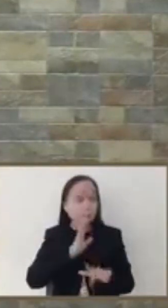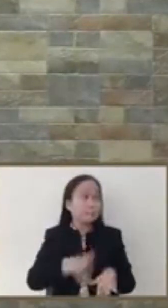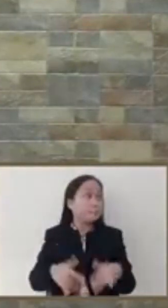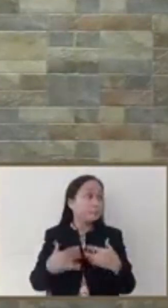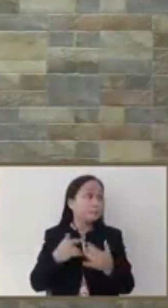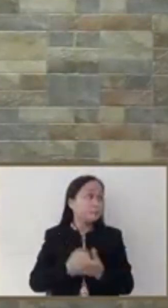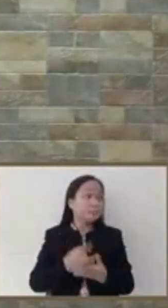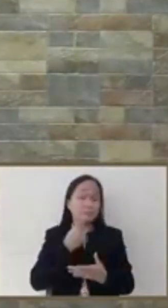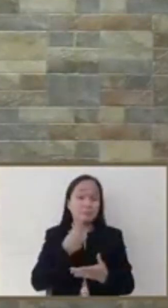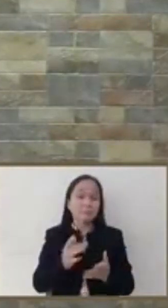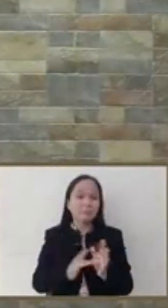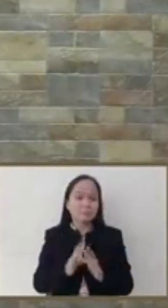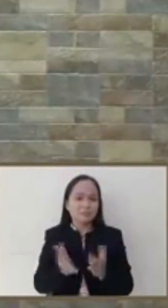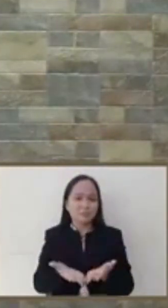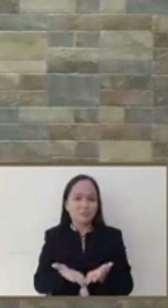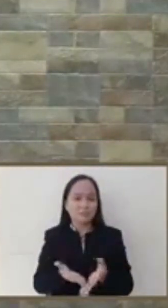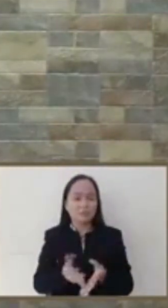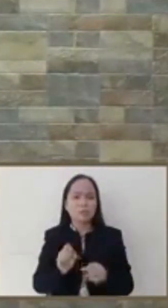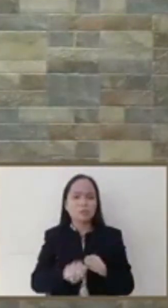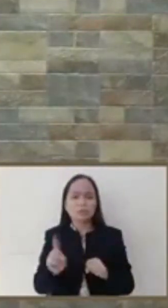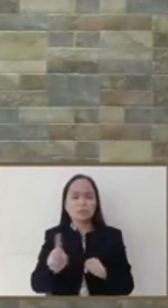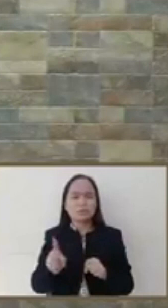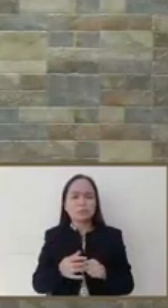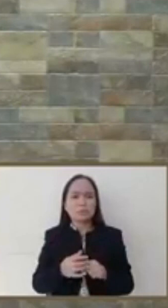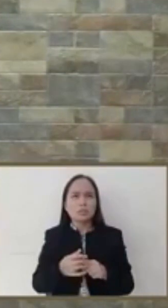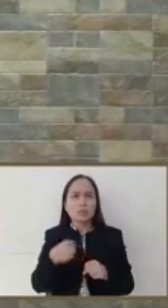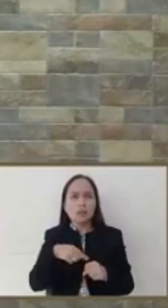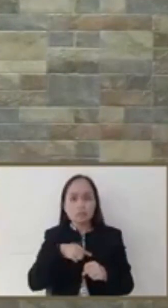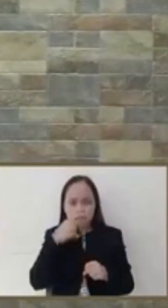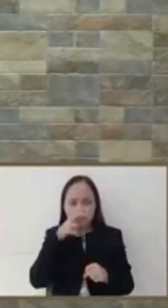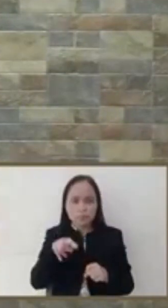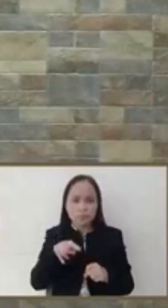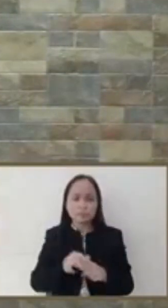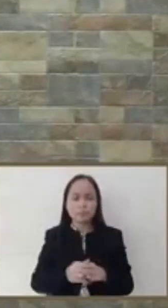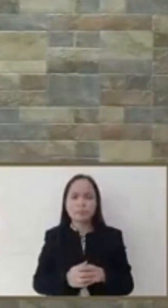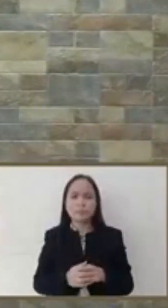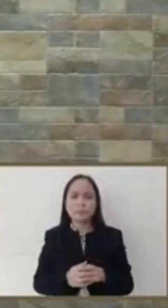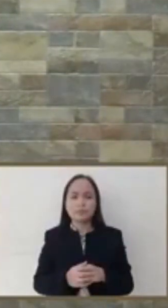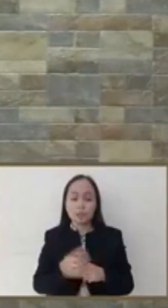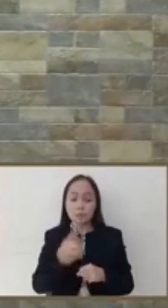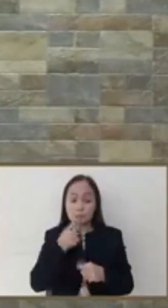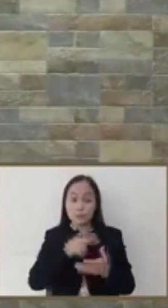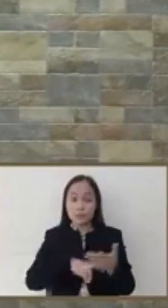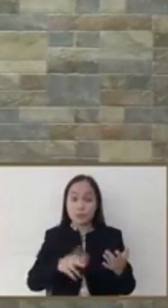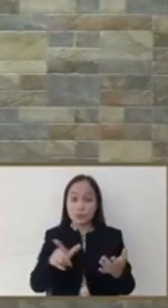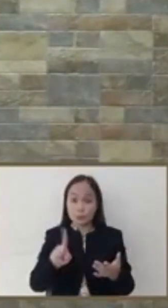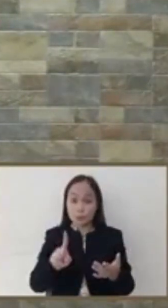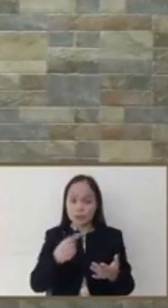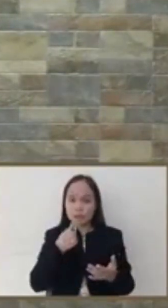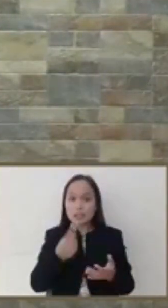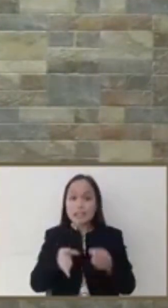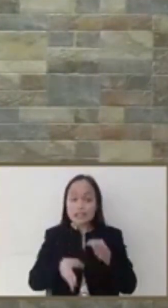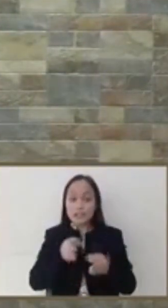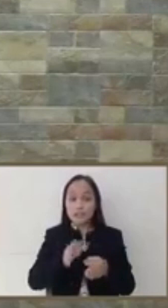sinasabi ng Biblia, mga kapatid. So, makikita po natin dito, in verse number 21, that if